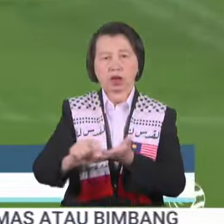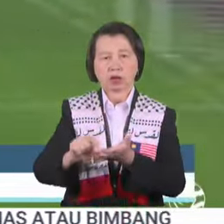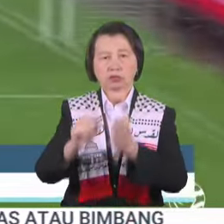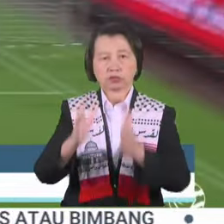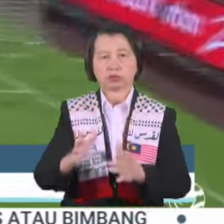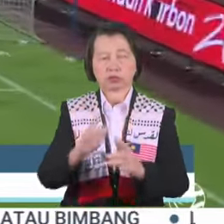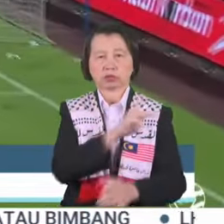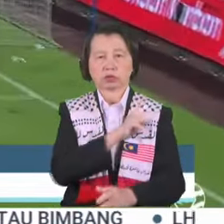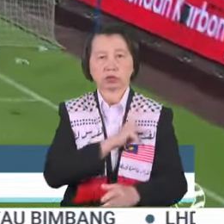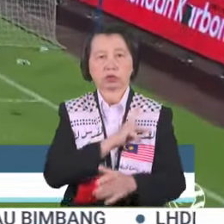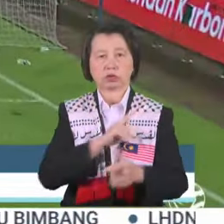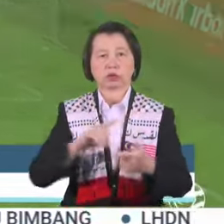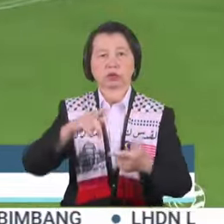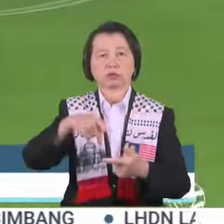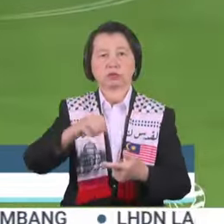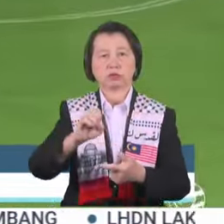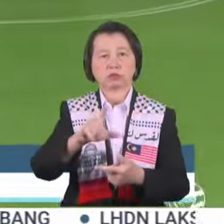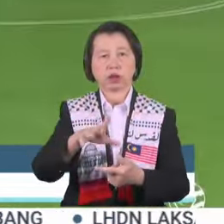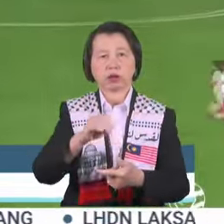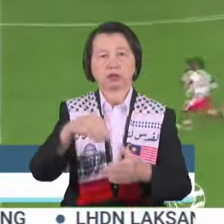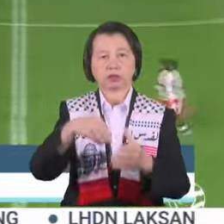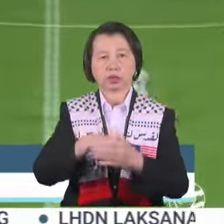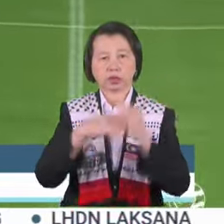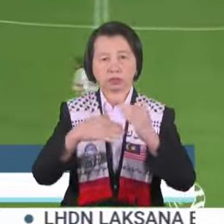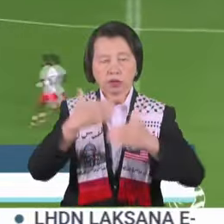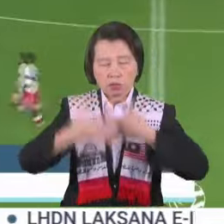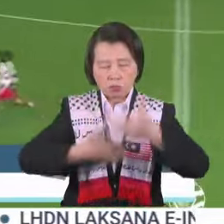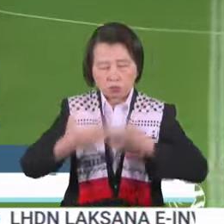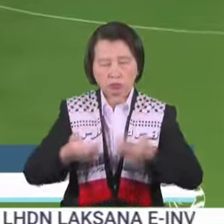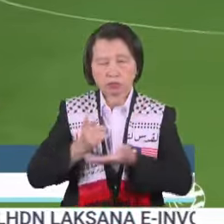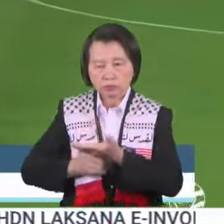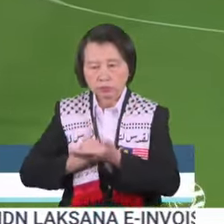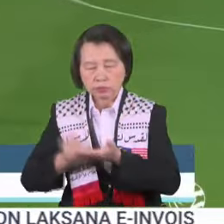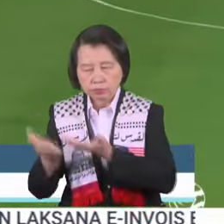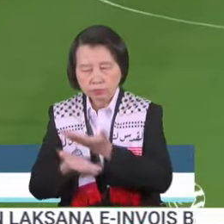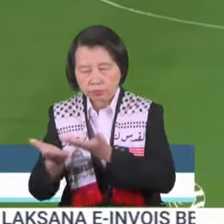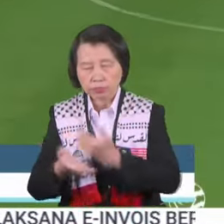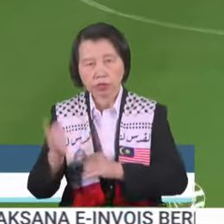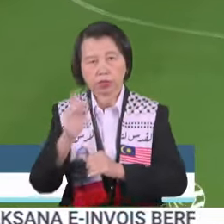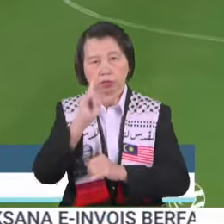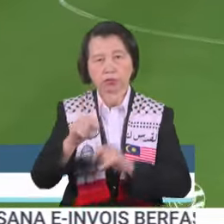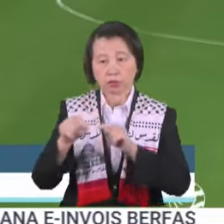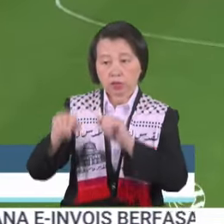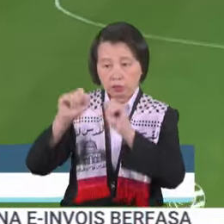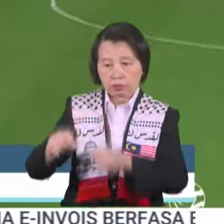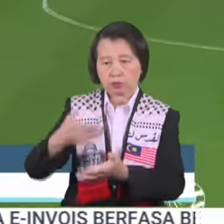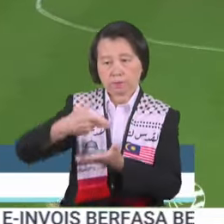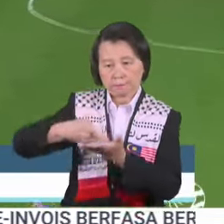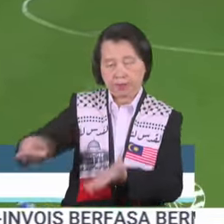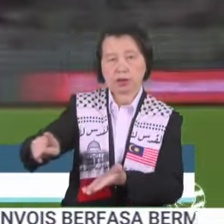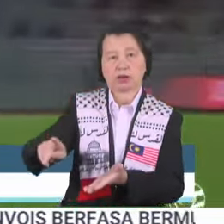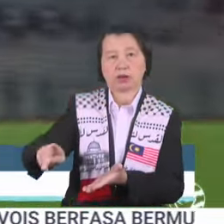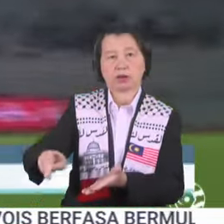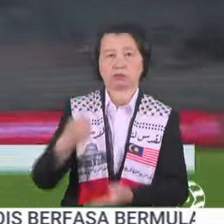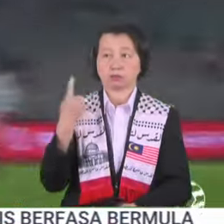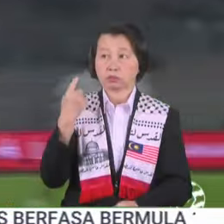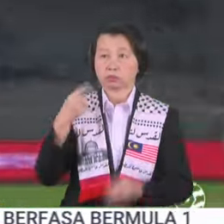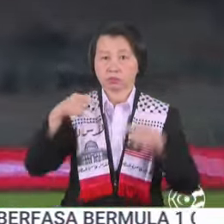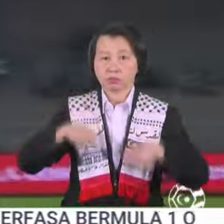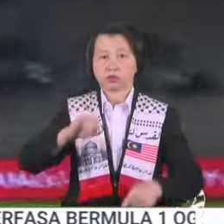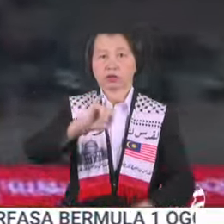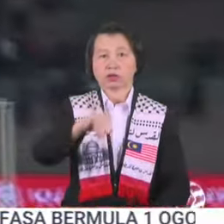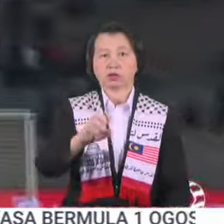ketua pasukan Paulo Josu pula dalam fasa proses perbincangan untuk memastikan ia dapat dilunaskan. Baru-baru ini,